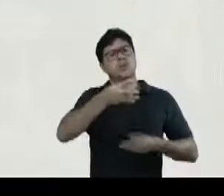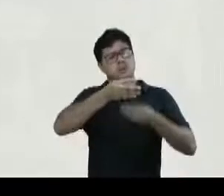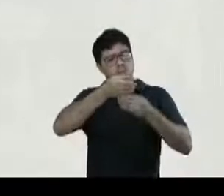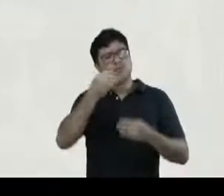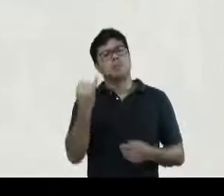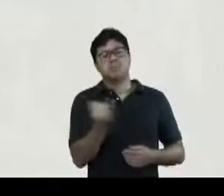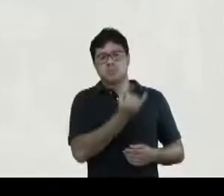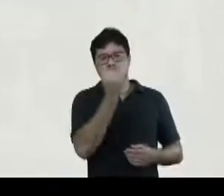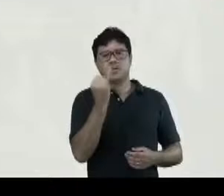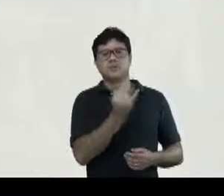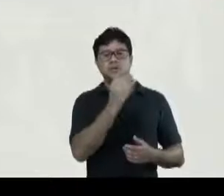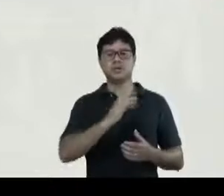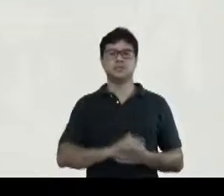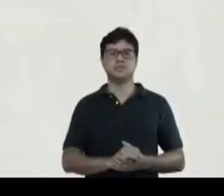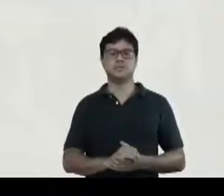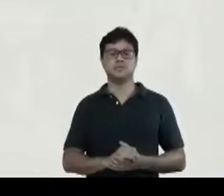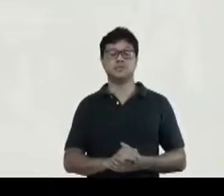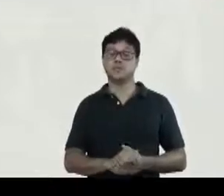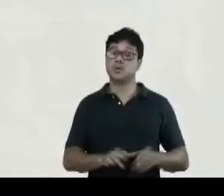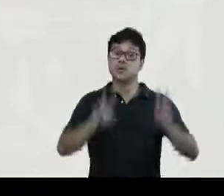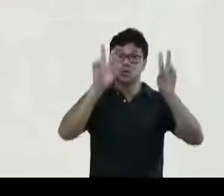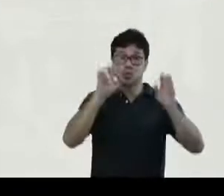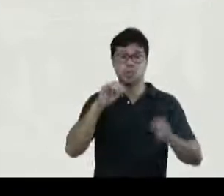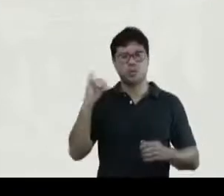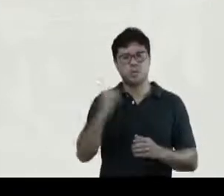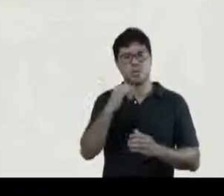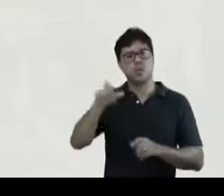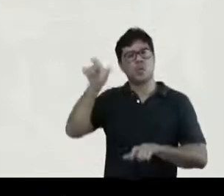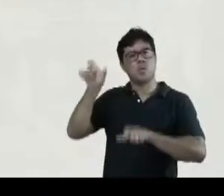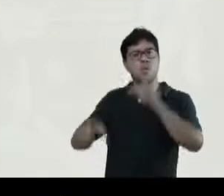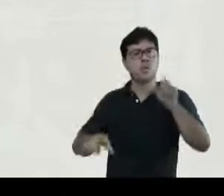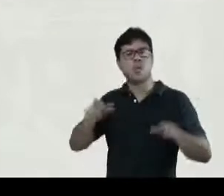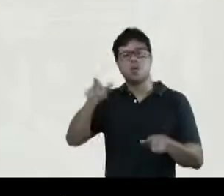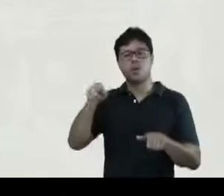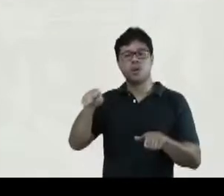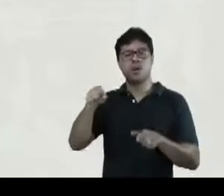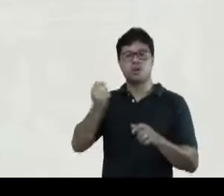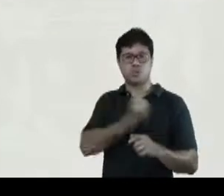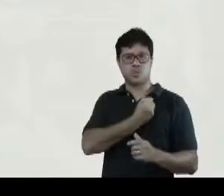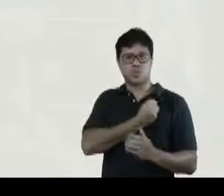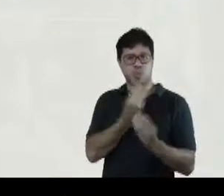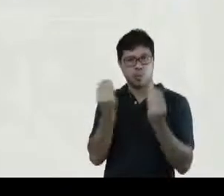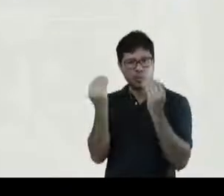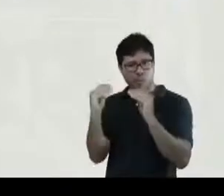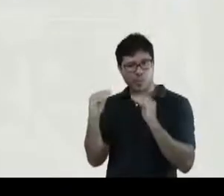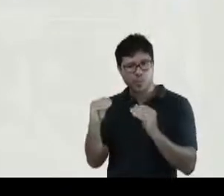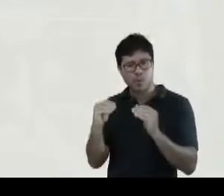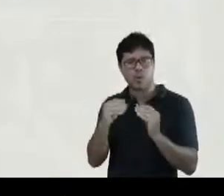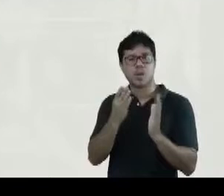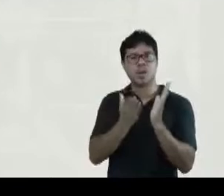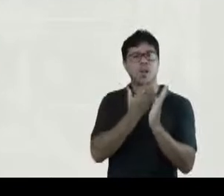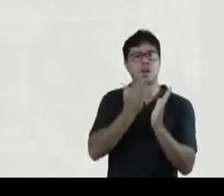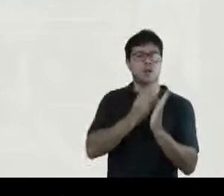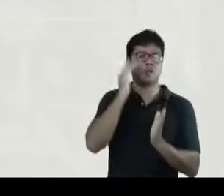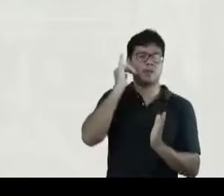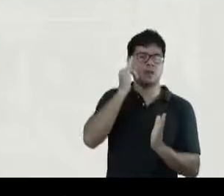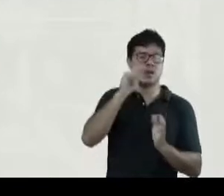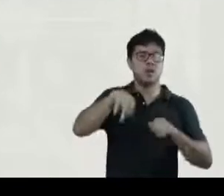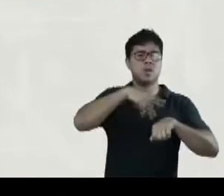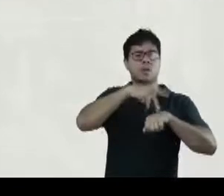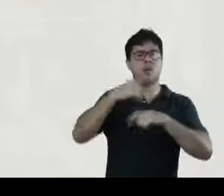Über die Normnummer der retrospektiven Nationalbibliografie, vergleichbar einer ISBN, können